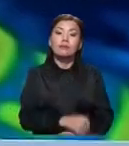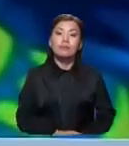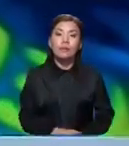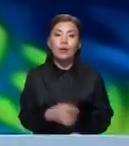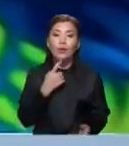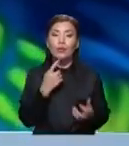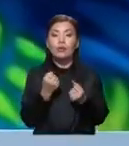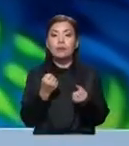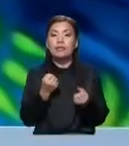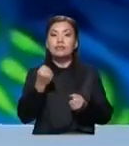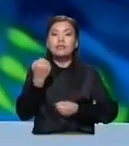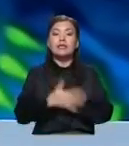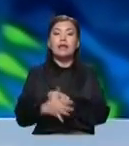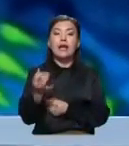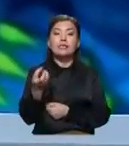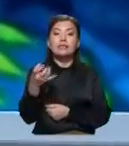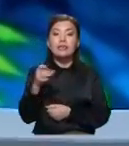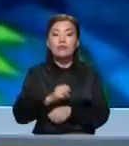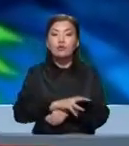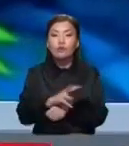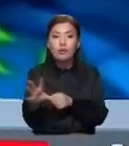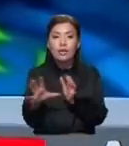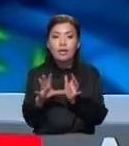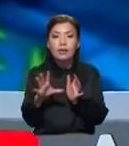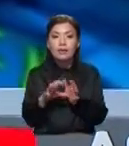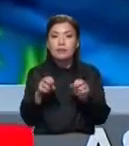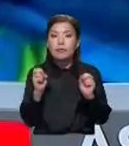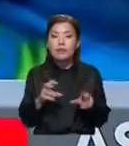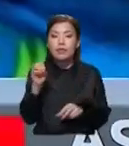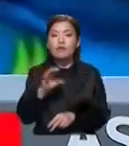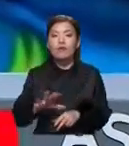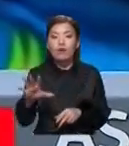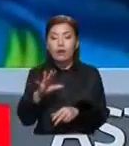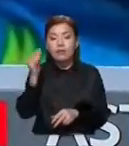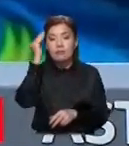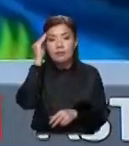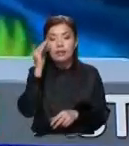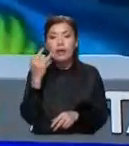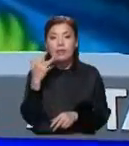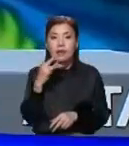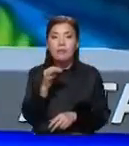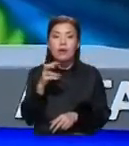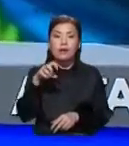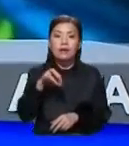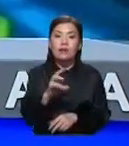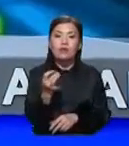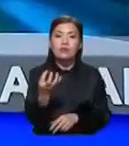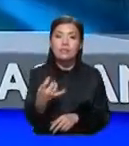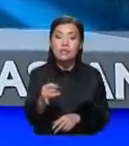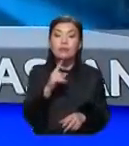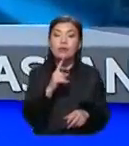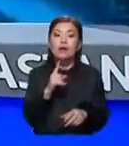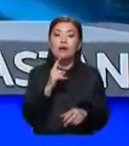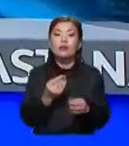Укрепление связи с Центральной Азией может обеспечить энергетическую безопасность Европы, так считает американский политолог Майкл Росси. За переговорами